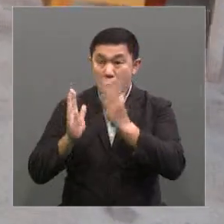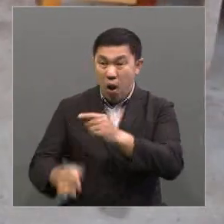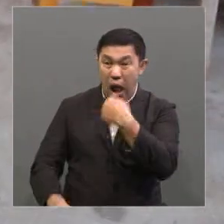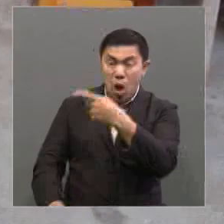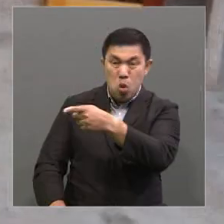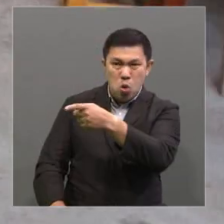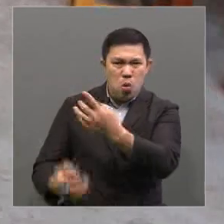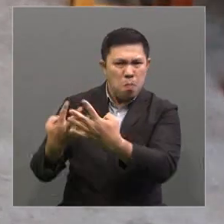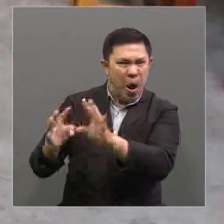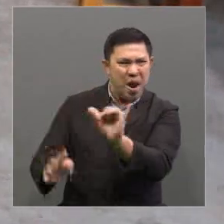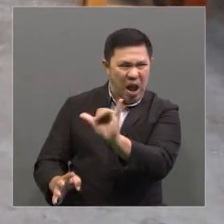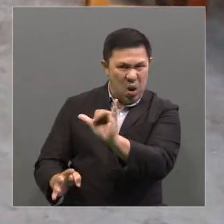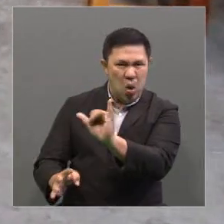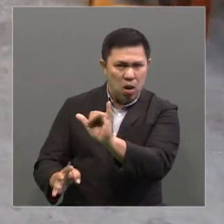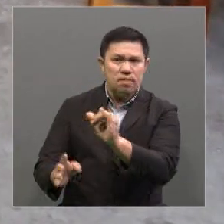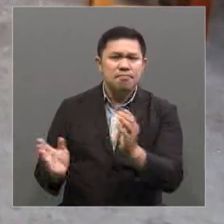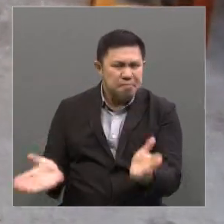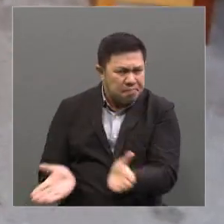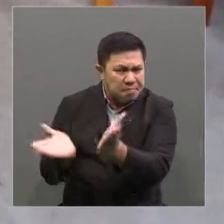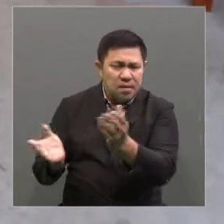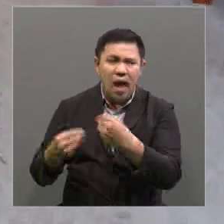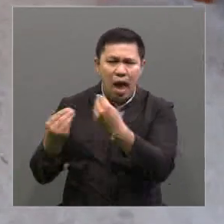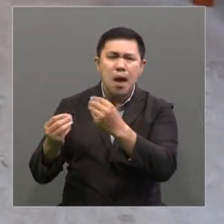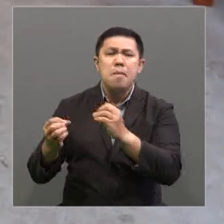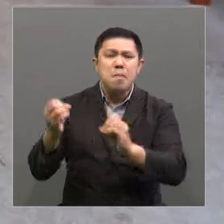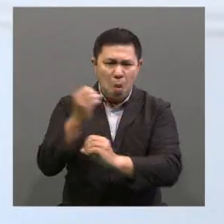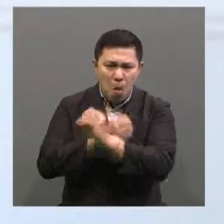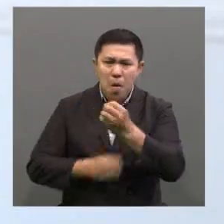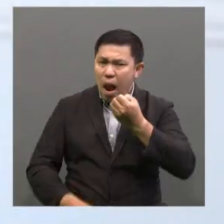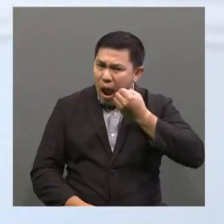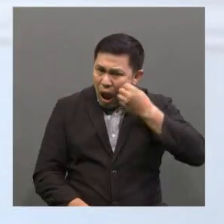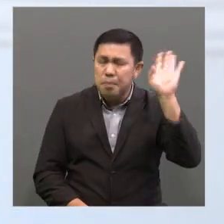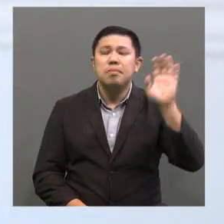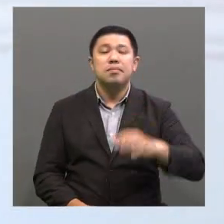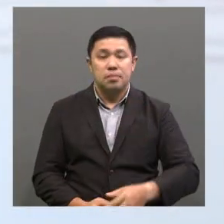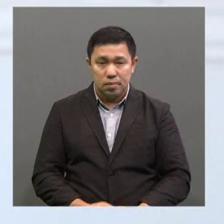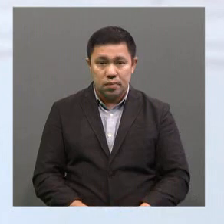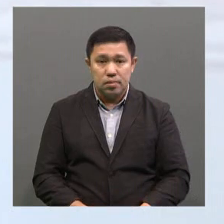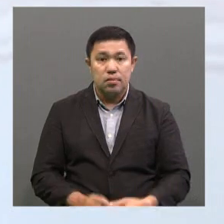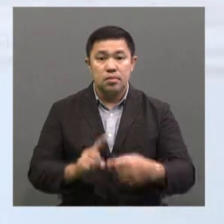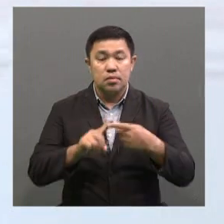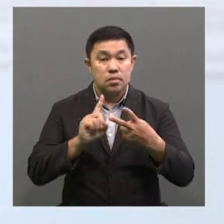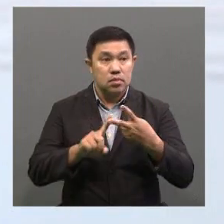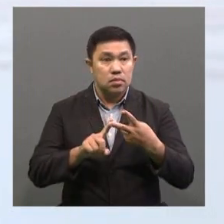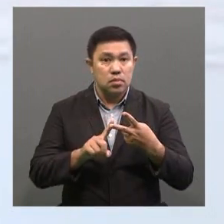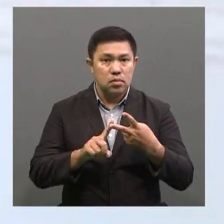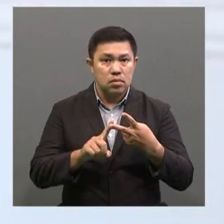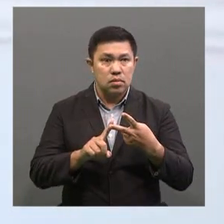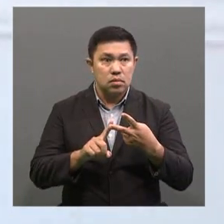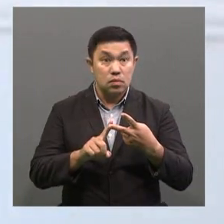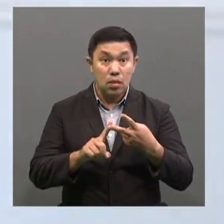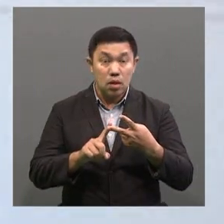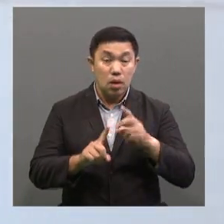อื่นๆที่ยังไม่ได้รับการปล่อยตัวนะครับขอให้ทุกคนปลอดภัยแล้วก็ได้กลับบ้านเช่นเดียวกันส่วนเรื่องที่ว่าจะ